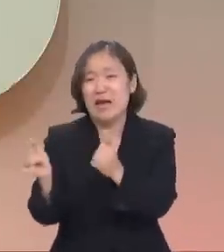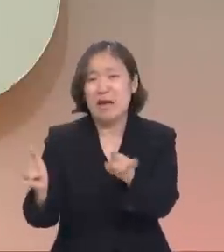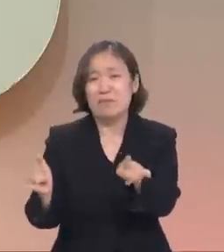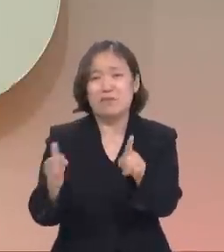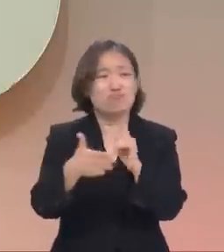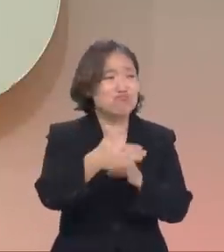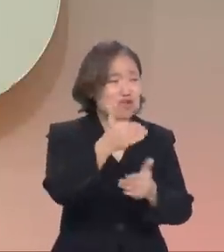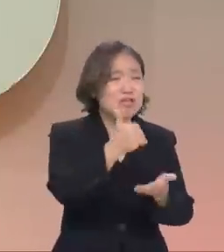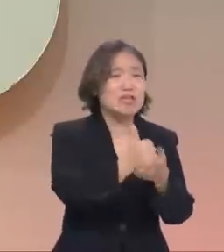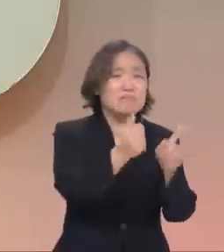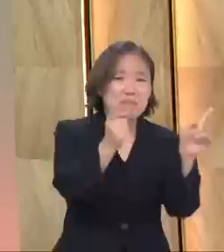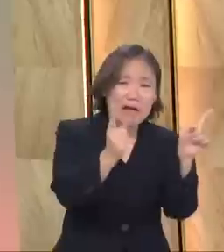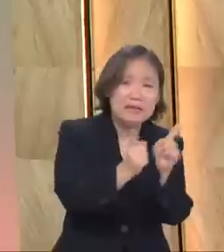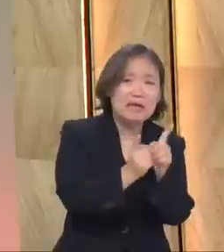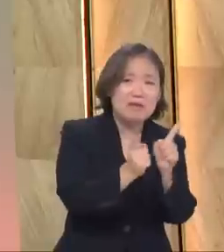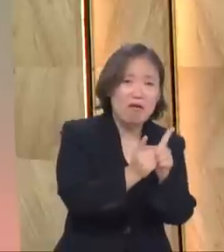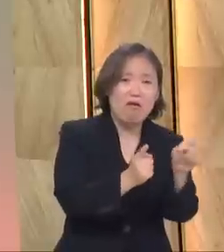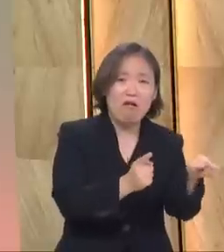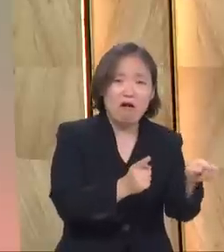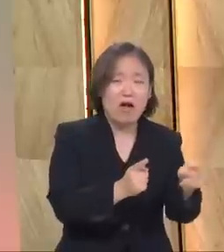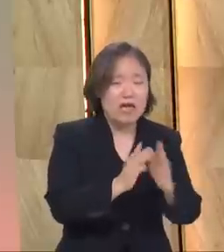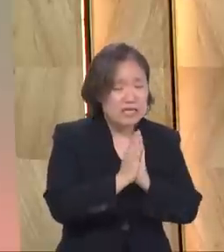병이 낫는 건 아닙니다 사실